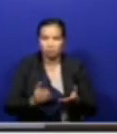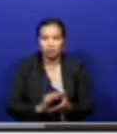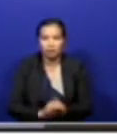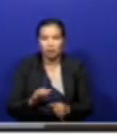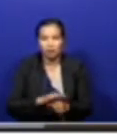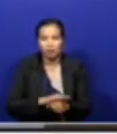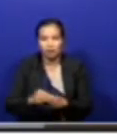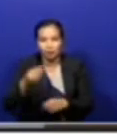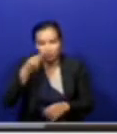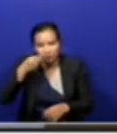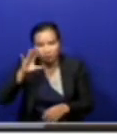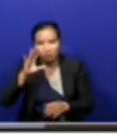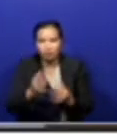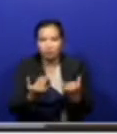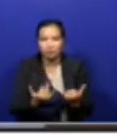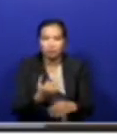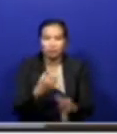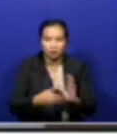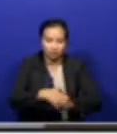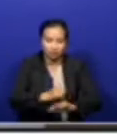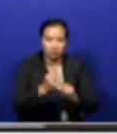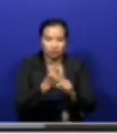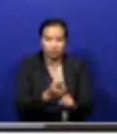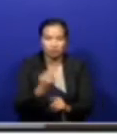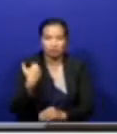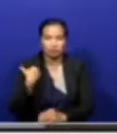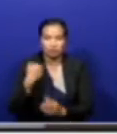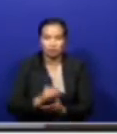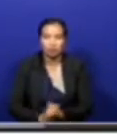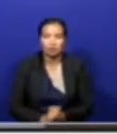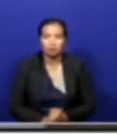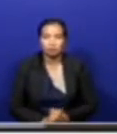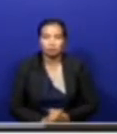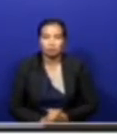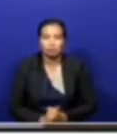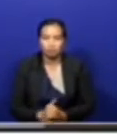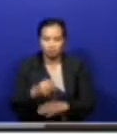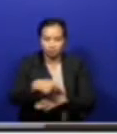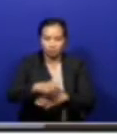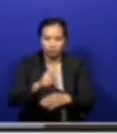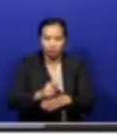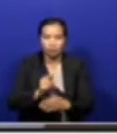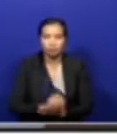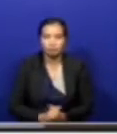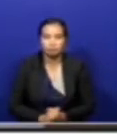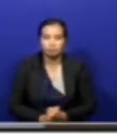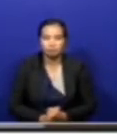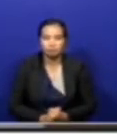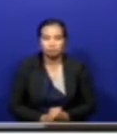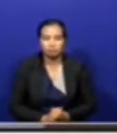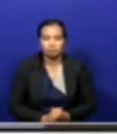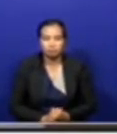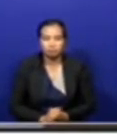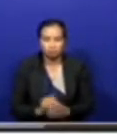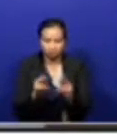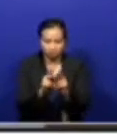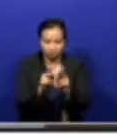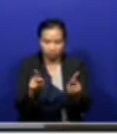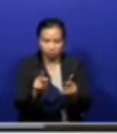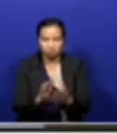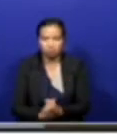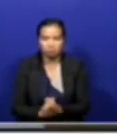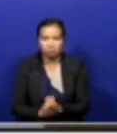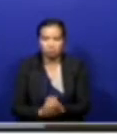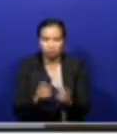แล้วนับจากวันนี้เนี่ยเขาจะทำตามไหมถ้าเป็นไปได้ครับท่านประธานวุฒิชัยที่เคารพครับท่านตั้งคณะกรรมการ